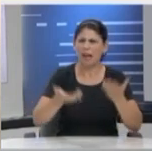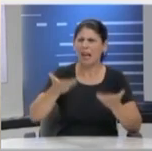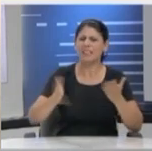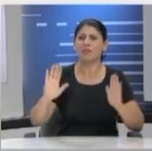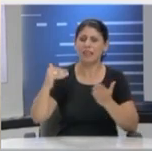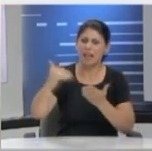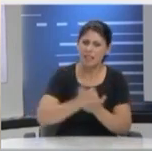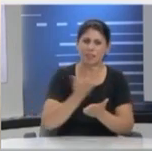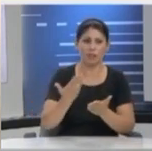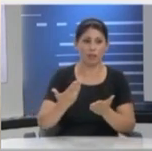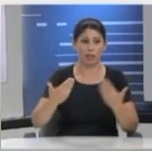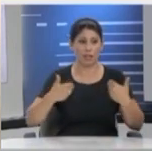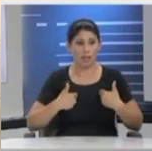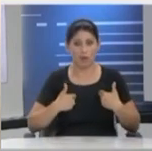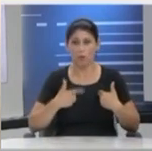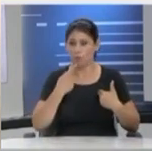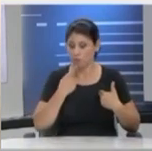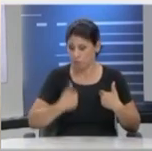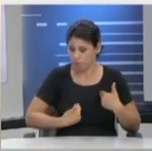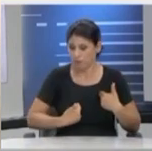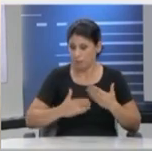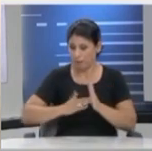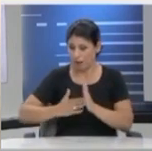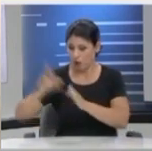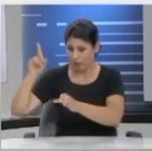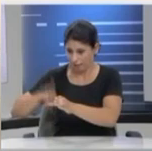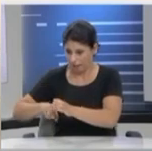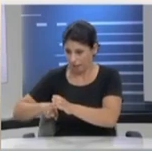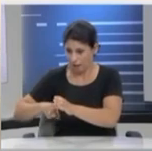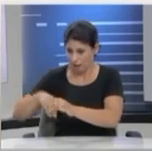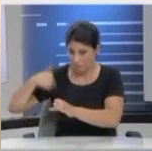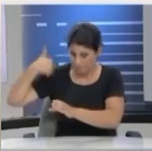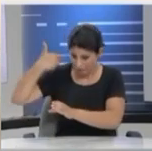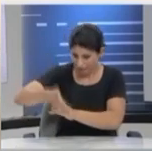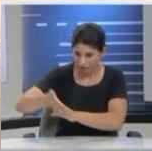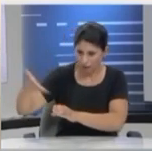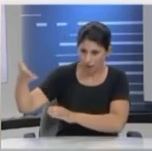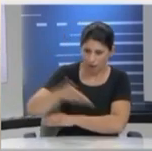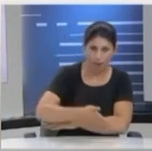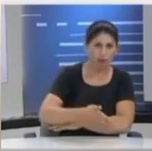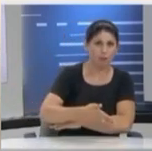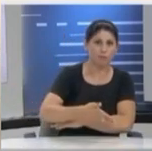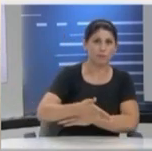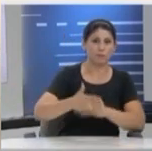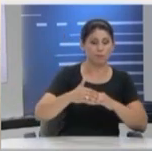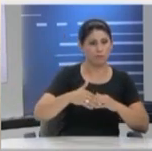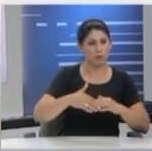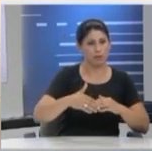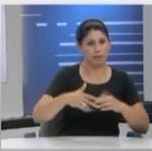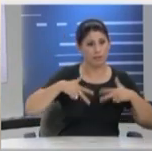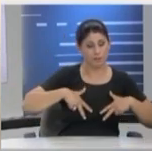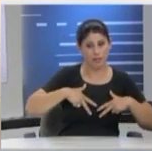είναι ανήθικο. Δηλαδή, εγώ που είμαι ο υπάλληλος μιας εταιρείας, έρχομαι εκ των υστέρων σε μια κυβέρνηση ως υπουργός